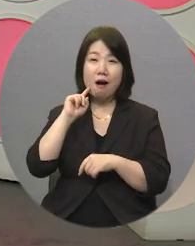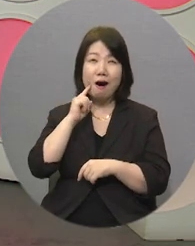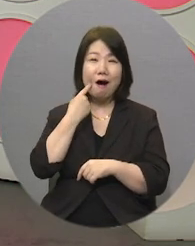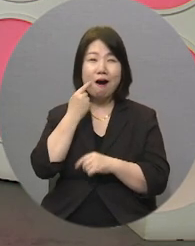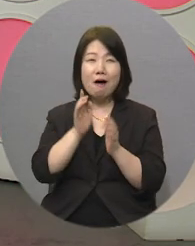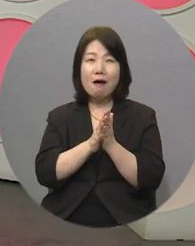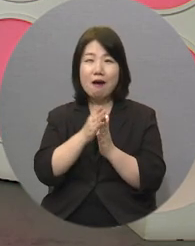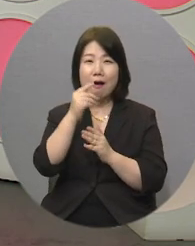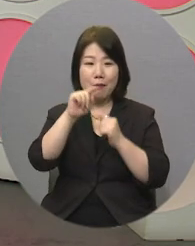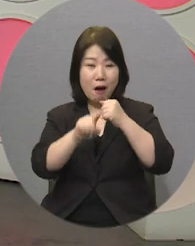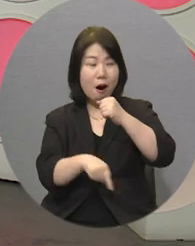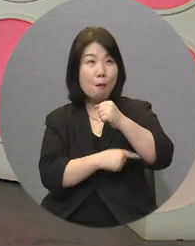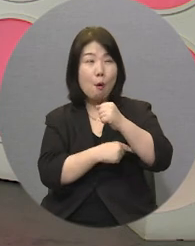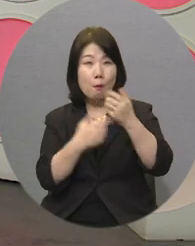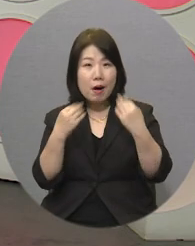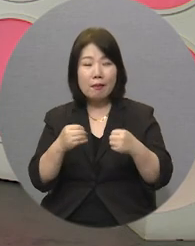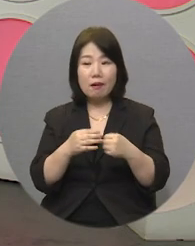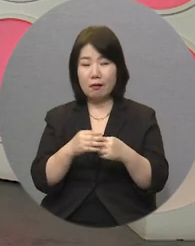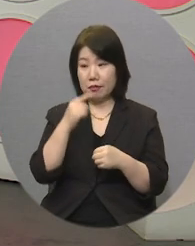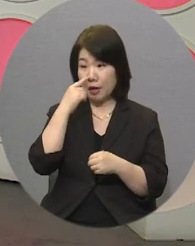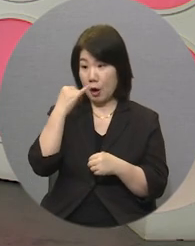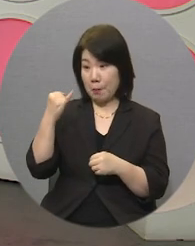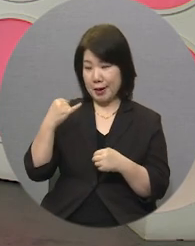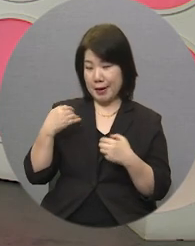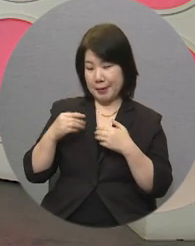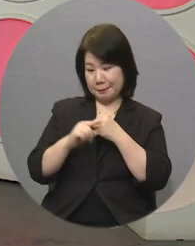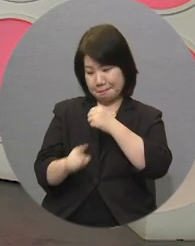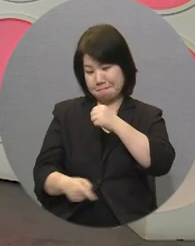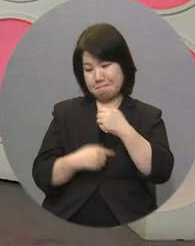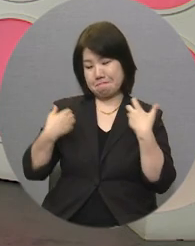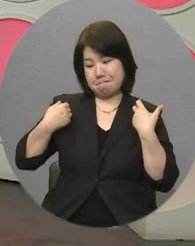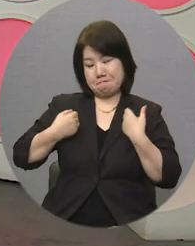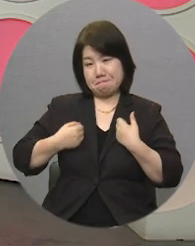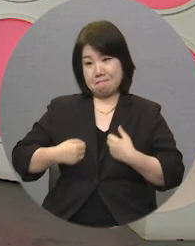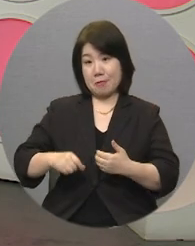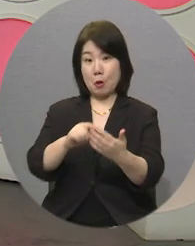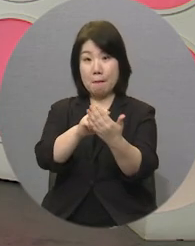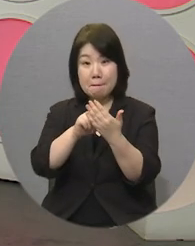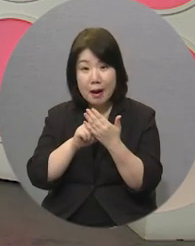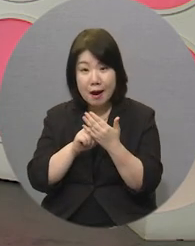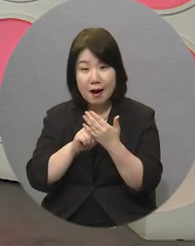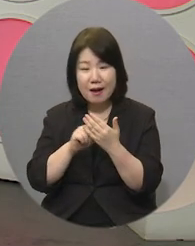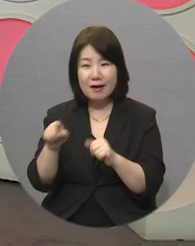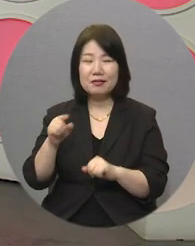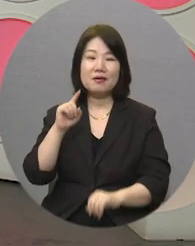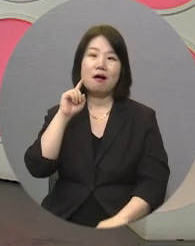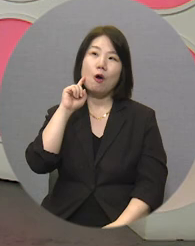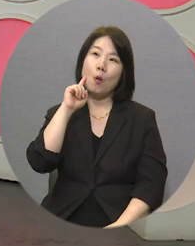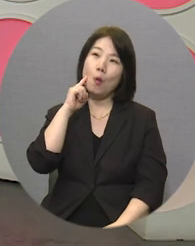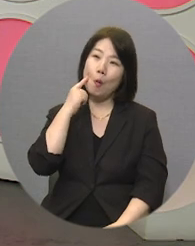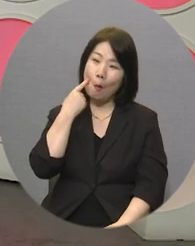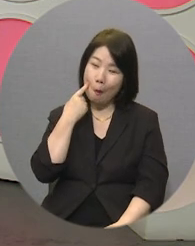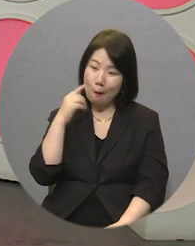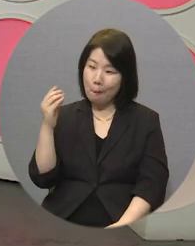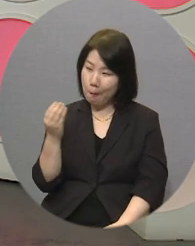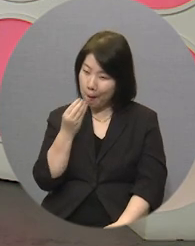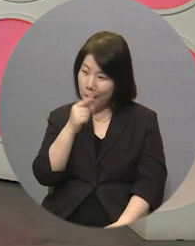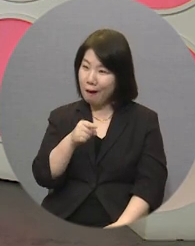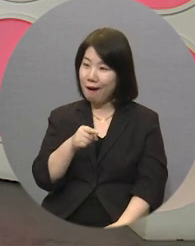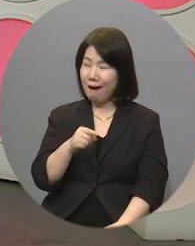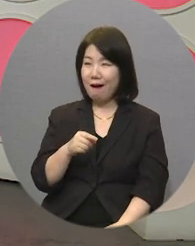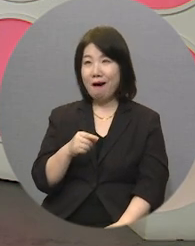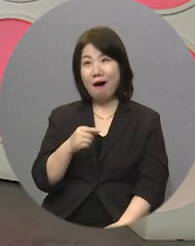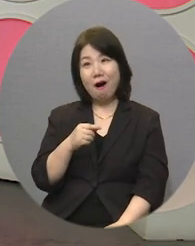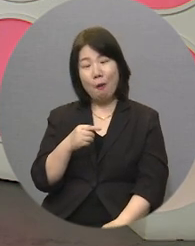사로잡았고 엄마가 탈의실에서 한복을 입고 나오는 순간 고운 자태의 시선을